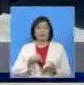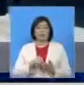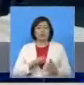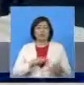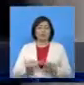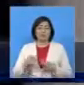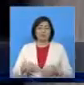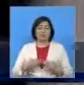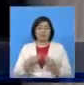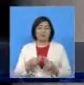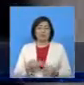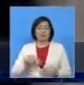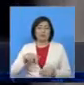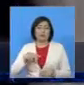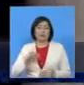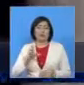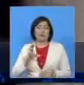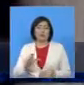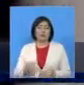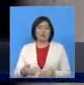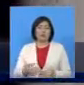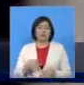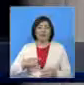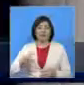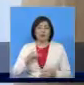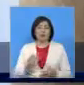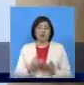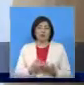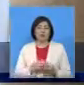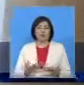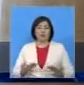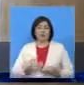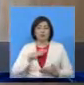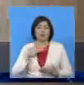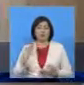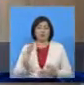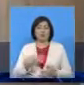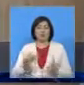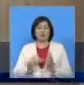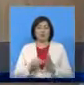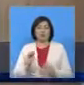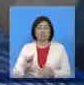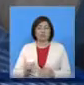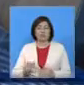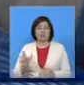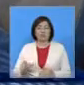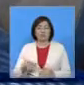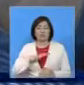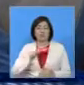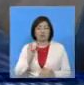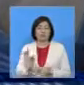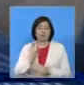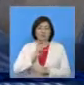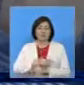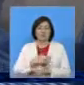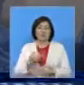презентован стационарный блокпост на входе и выходе из района. Ведь в районе, где проживают около 46 тысяч жителей, стало больше